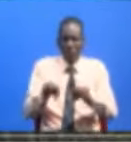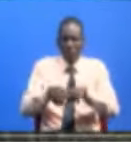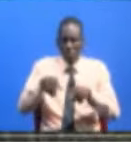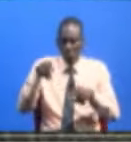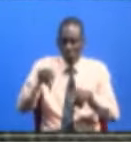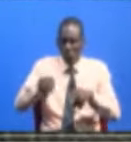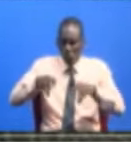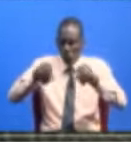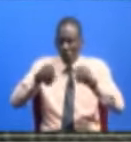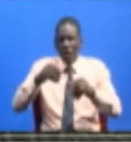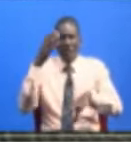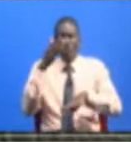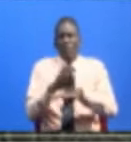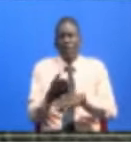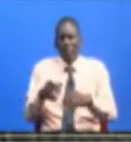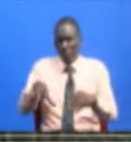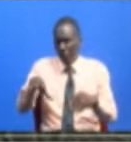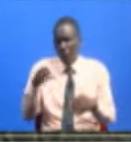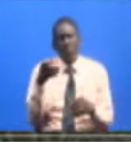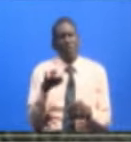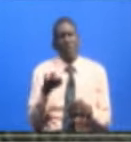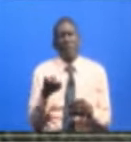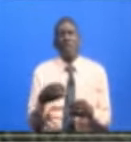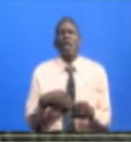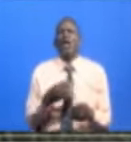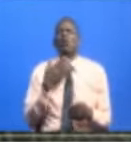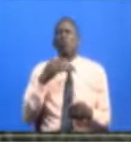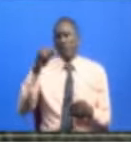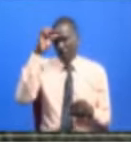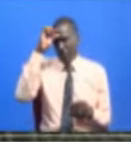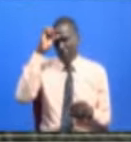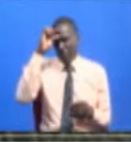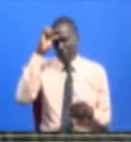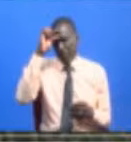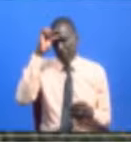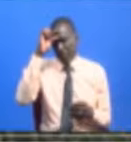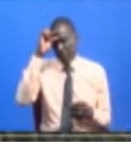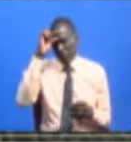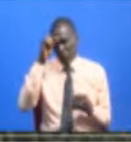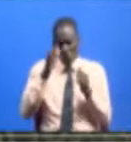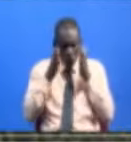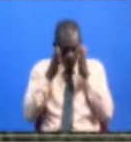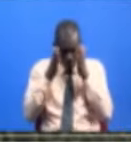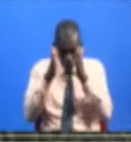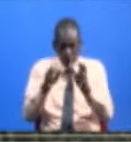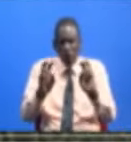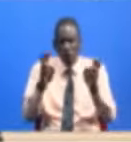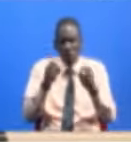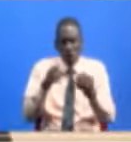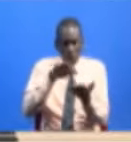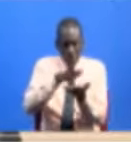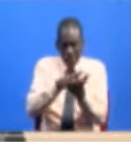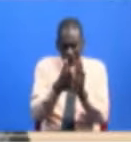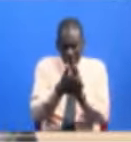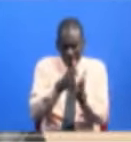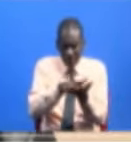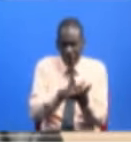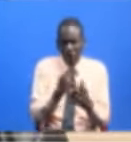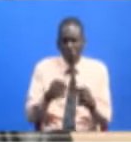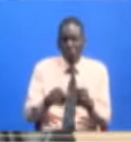jamhuri. Ningetaka serikali wasingatie maneno ya packing from the depot.